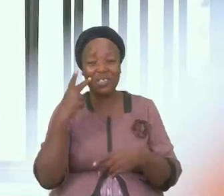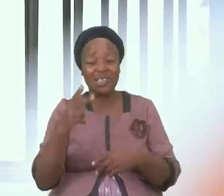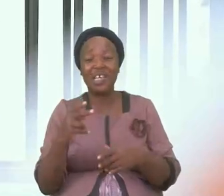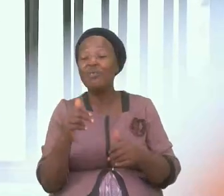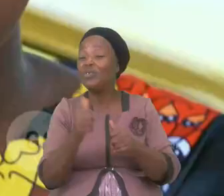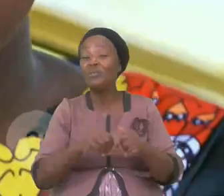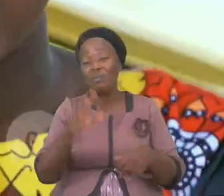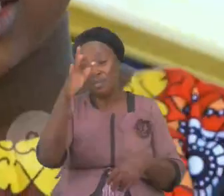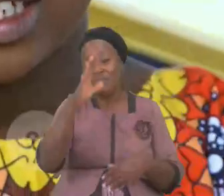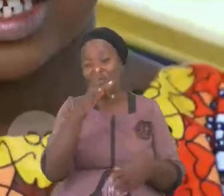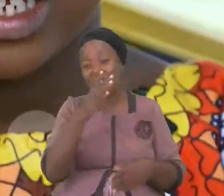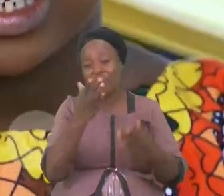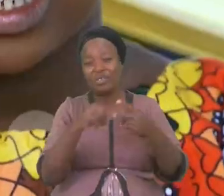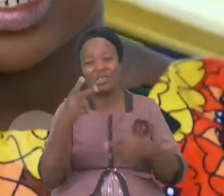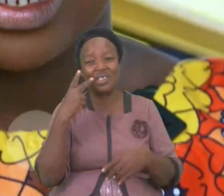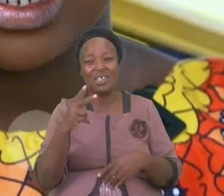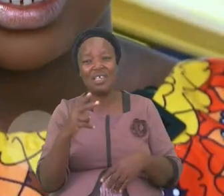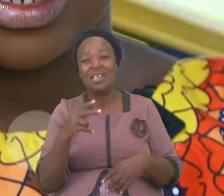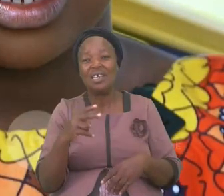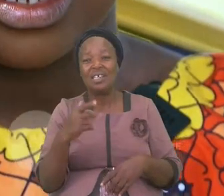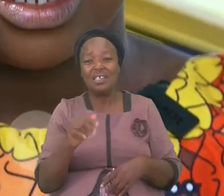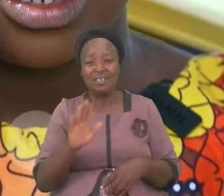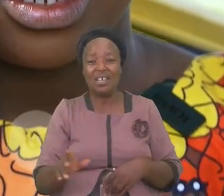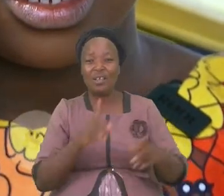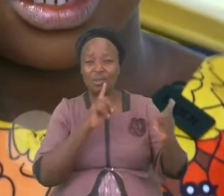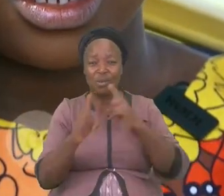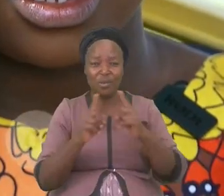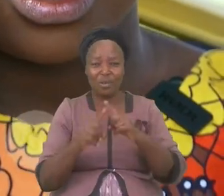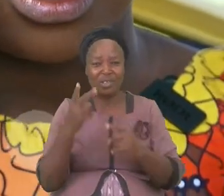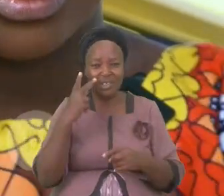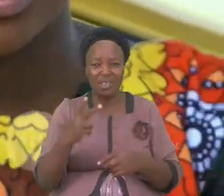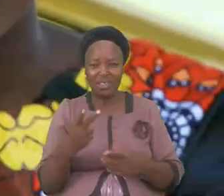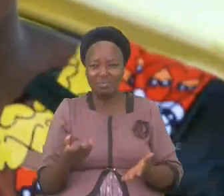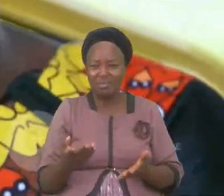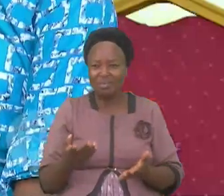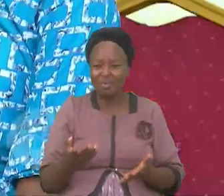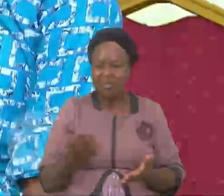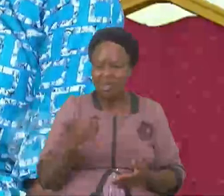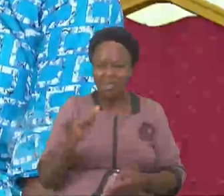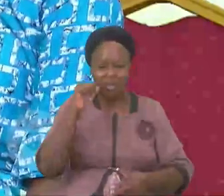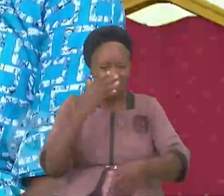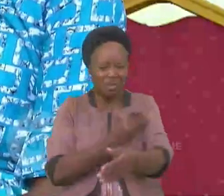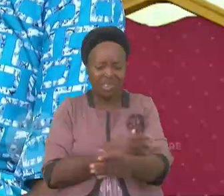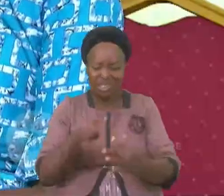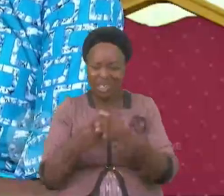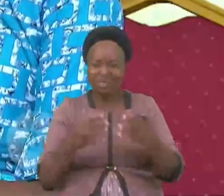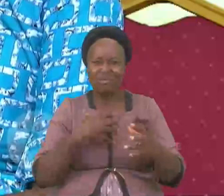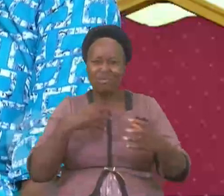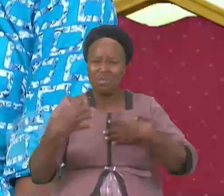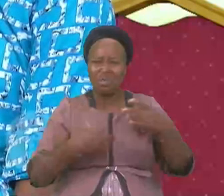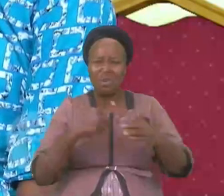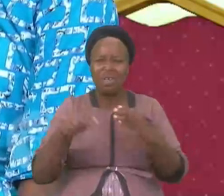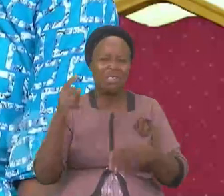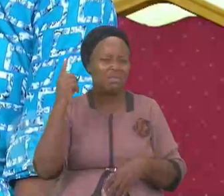Vous voyez, soudainement ma fille, Blessing, elle a commencé à se plaindre de son oreille droite,